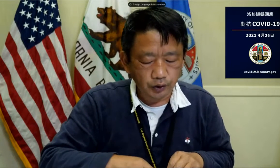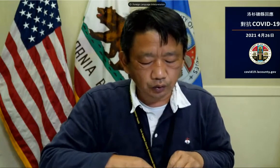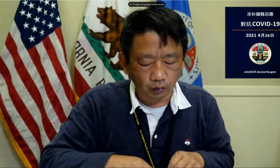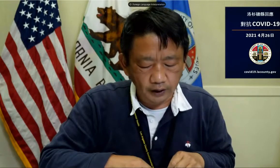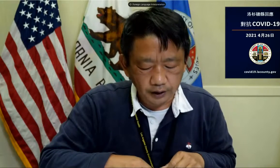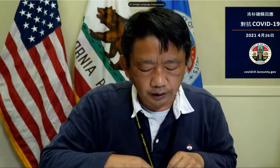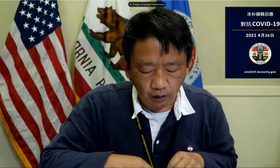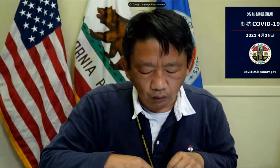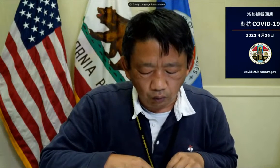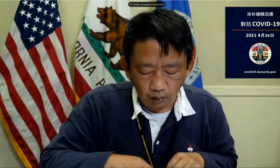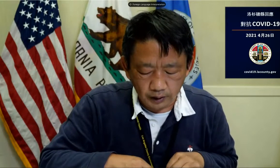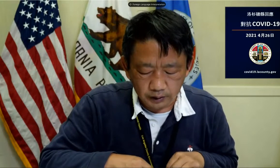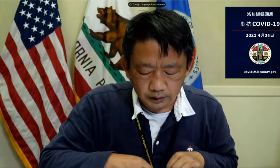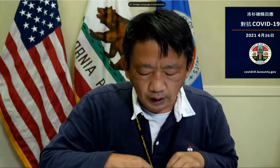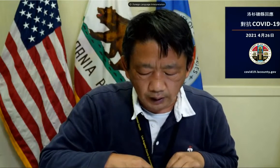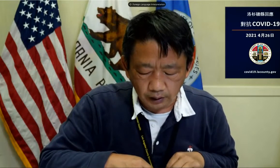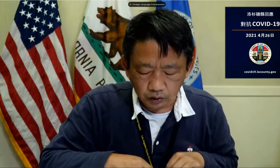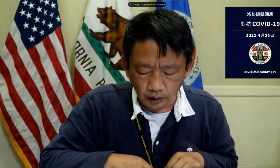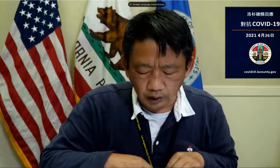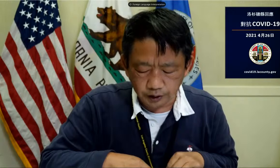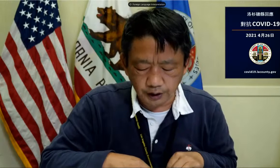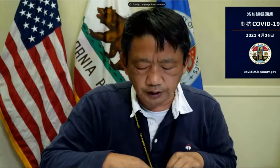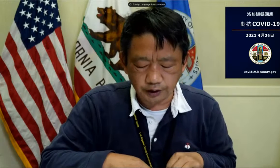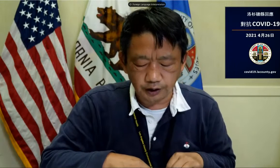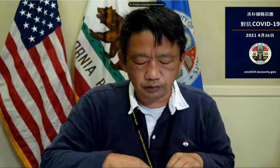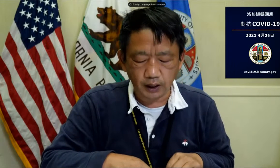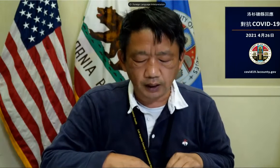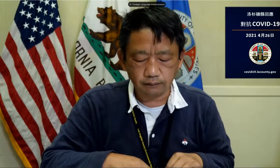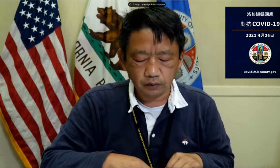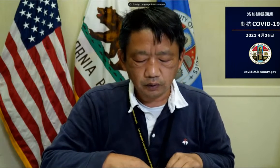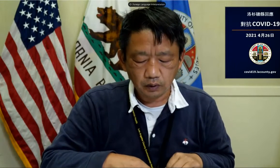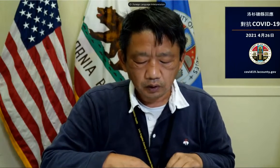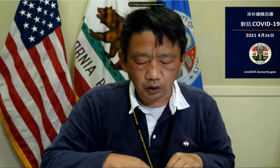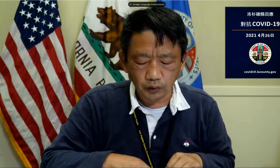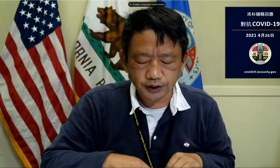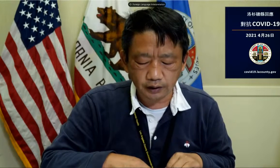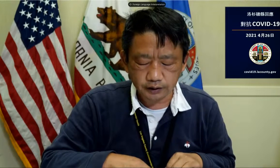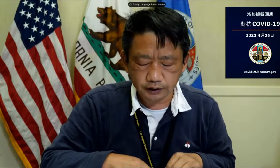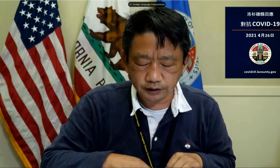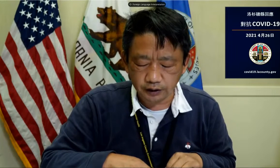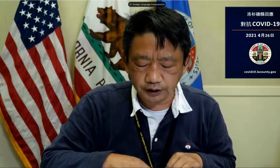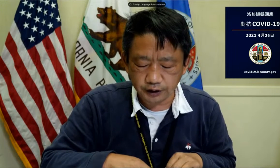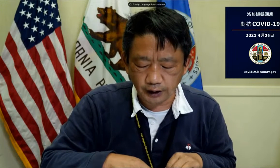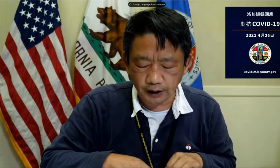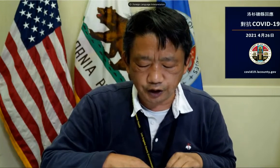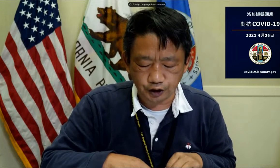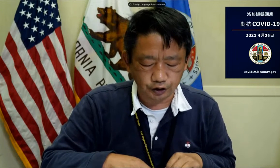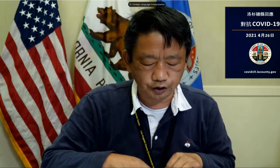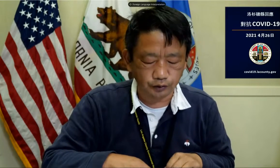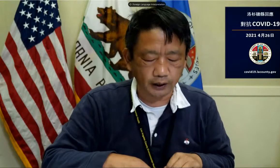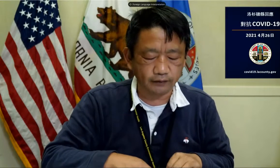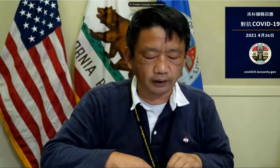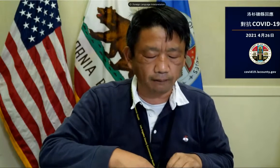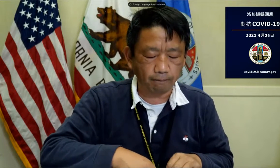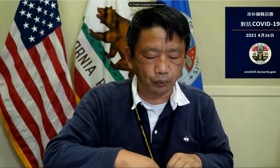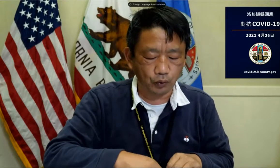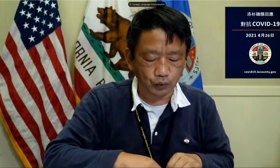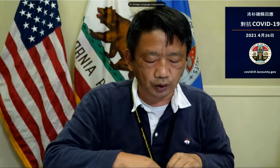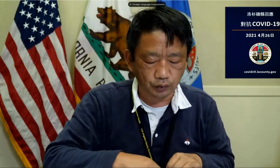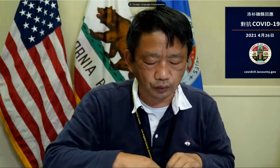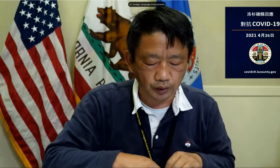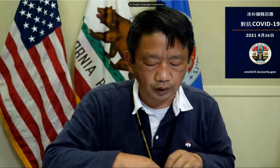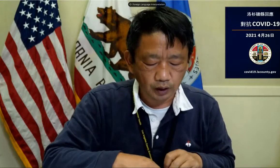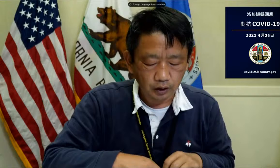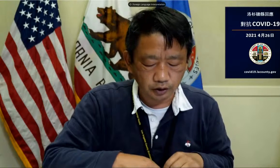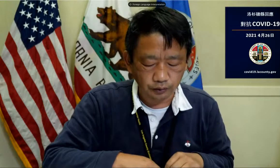在听取多方意见后，我们在所有县接种站从上星期开始就开放了不